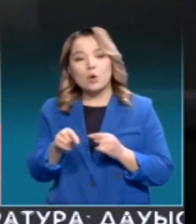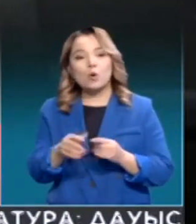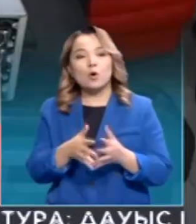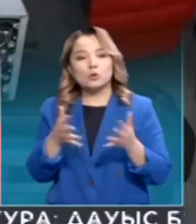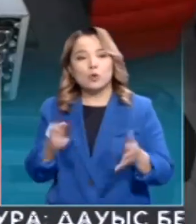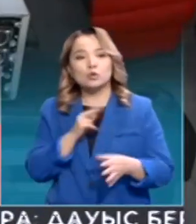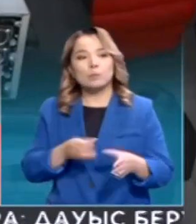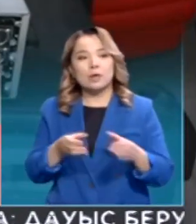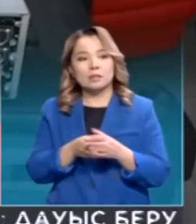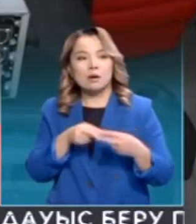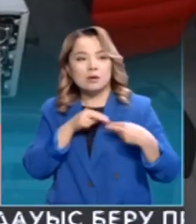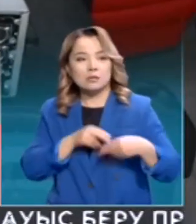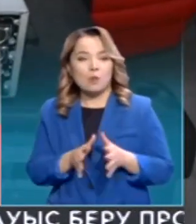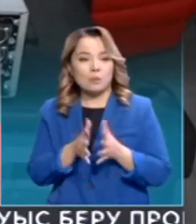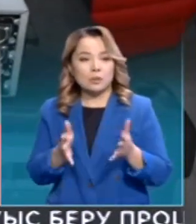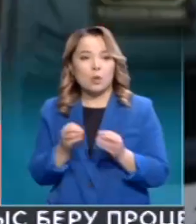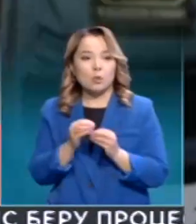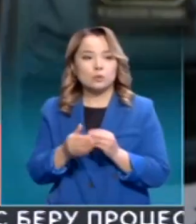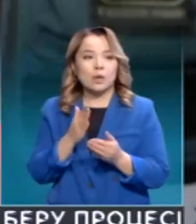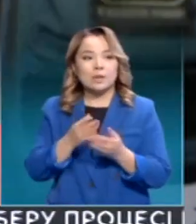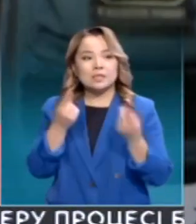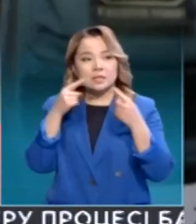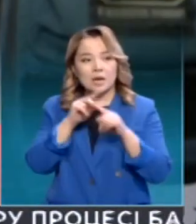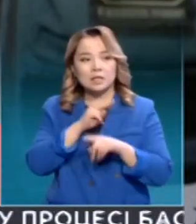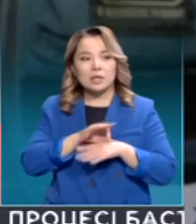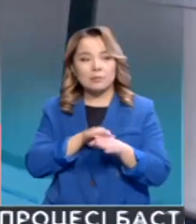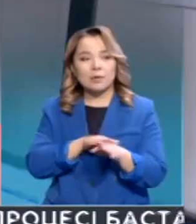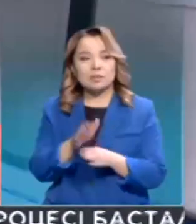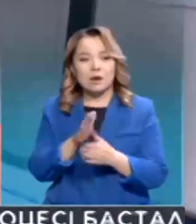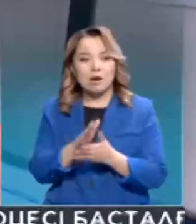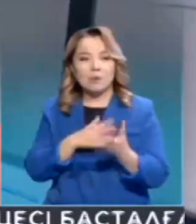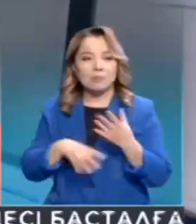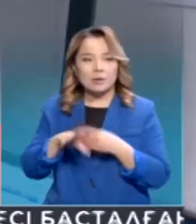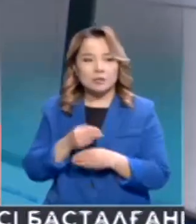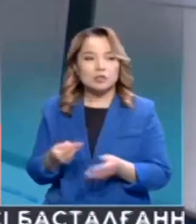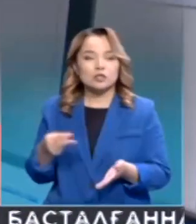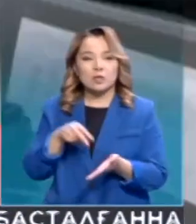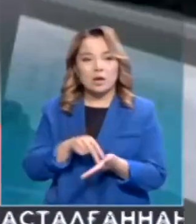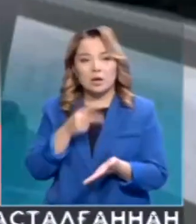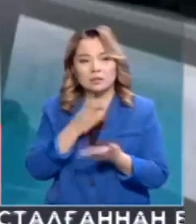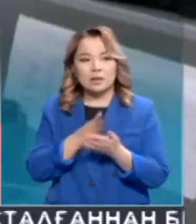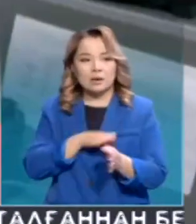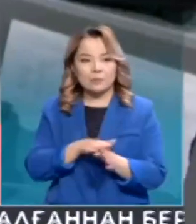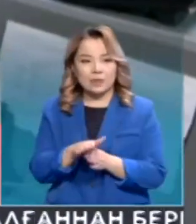жұмыс тобының еңбегі жатыр. Онға жоқ техникалық қызметкер түгелдей аяғынан тік тұрды.